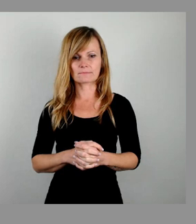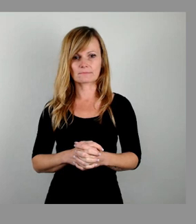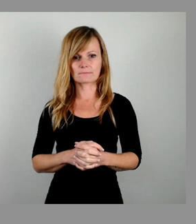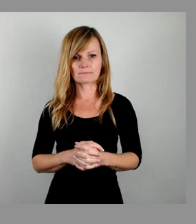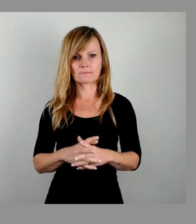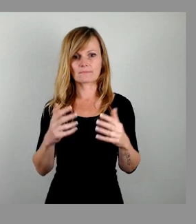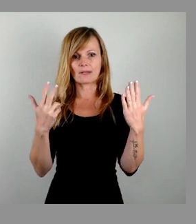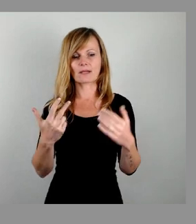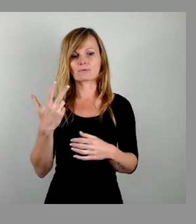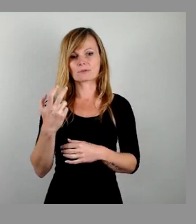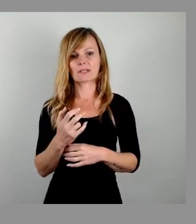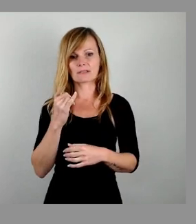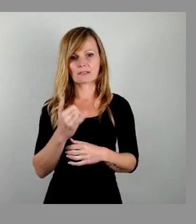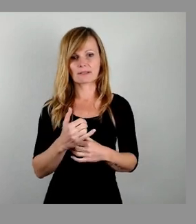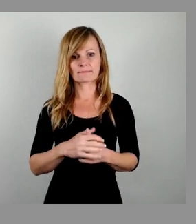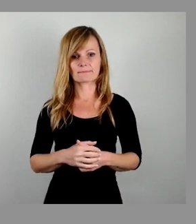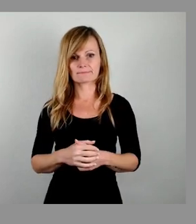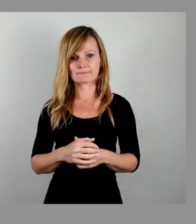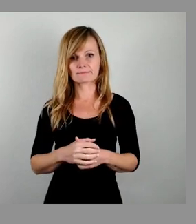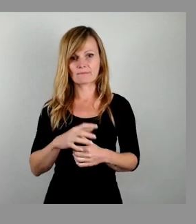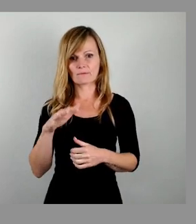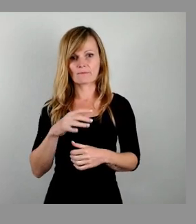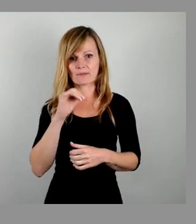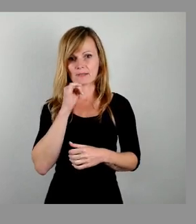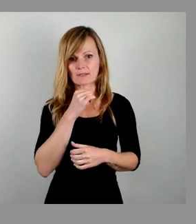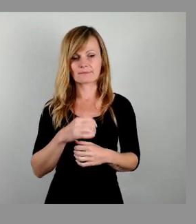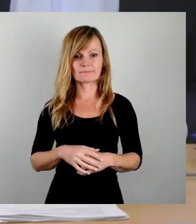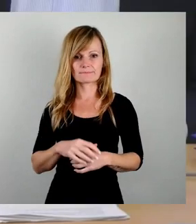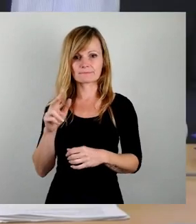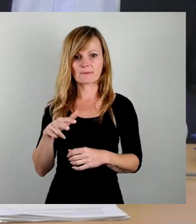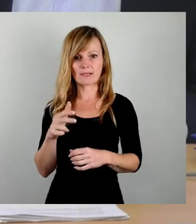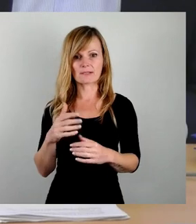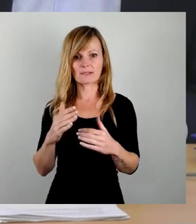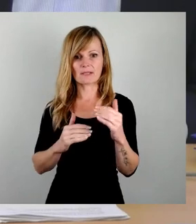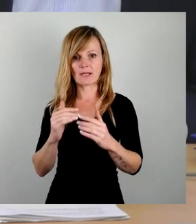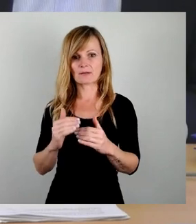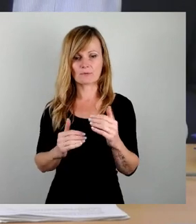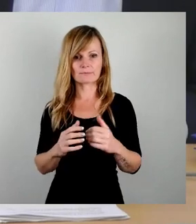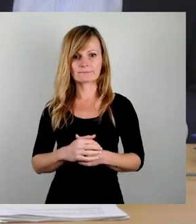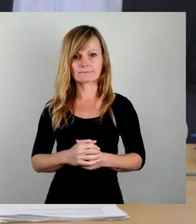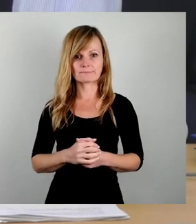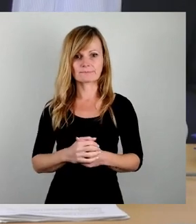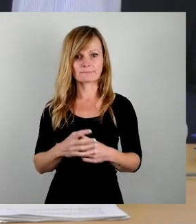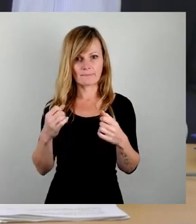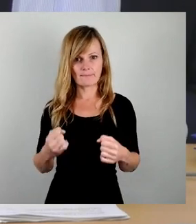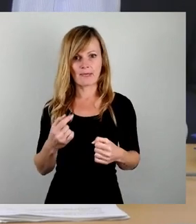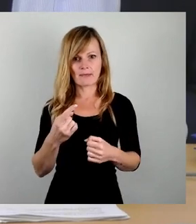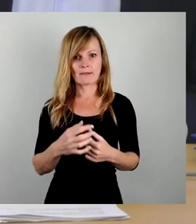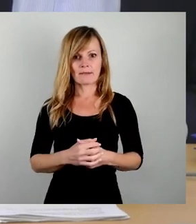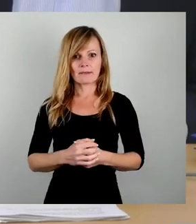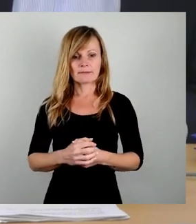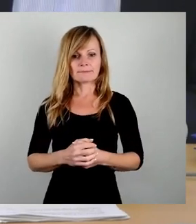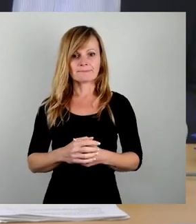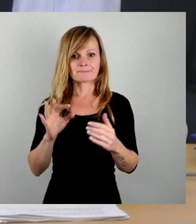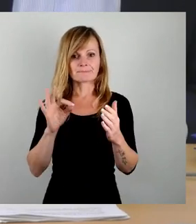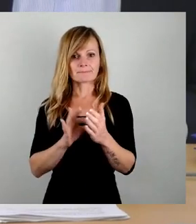38 Ja-Stimmen, 15 Nein, 13 Enthaltungen, hat eine Mehrheit gefunden. Wer dem Punkt